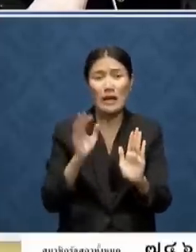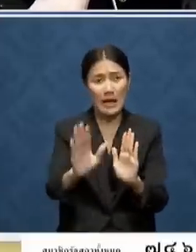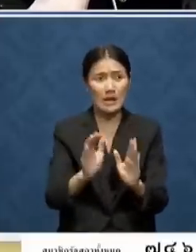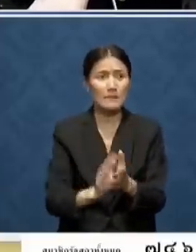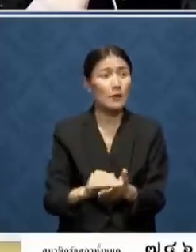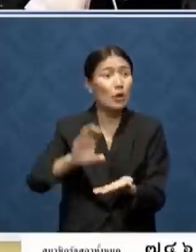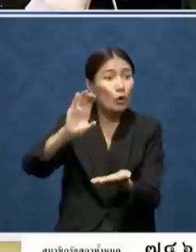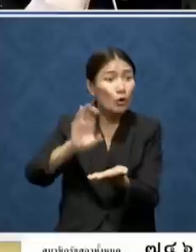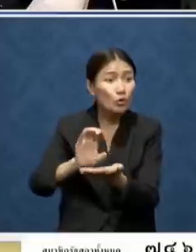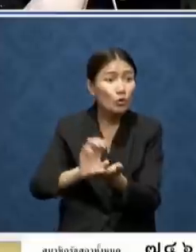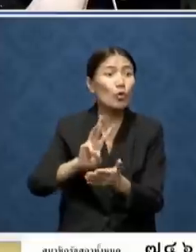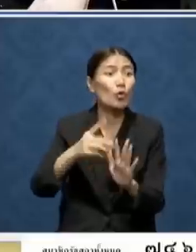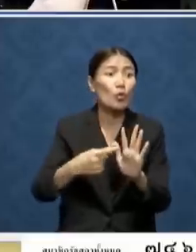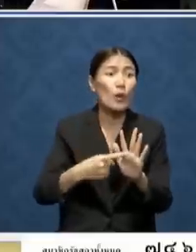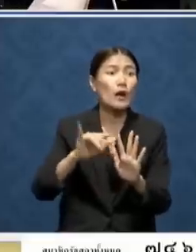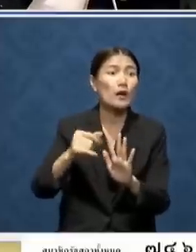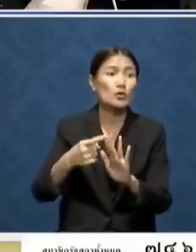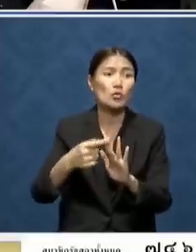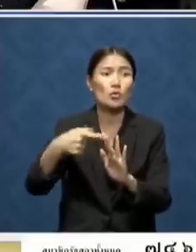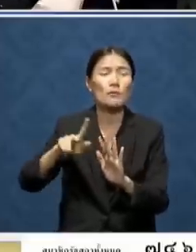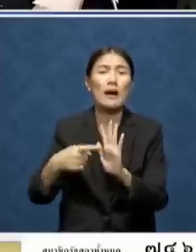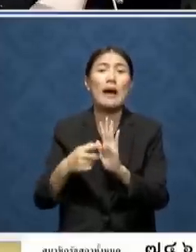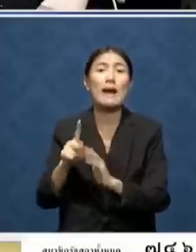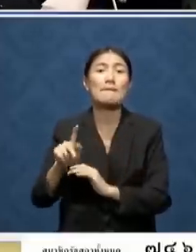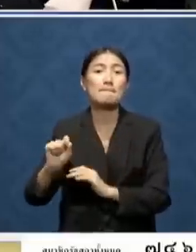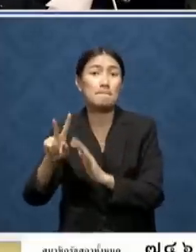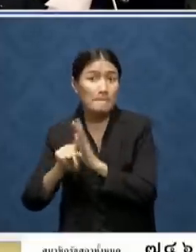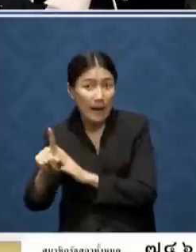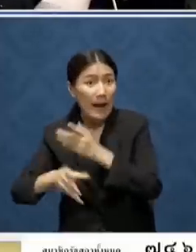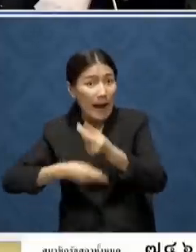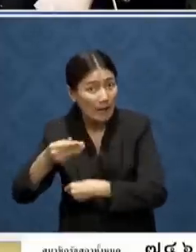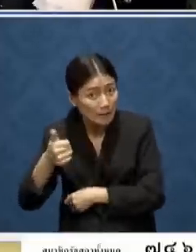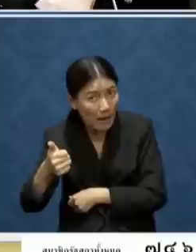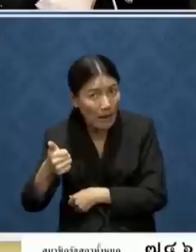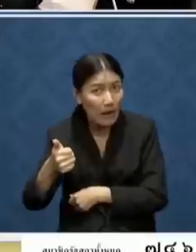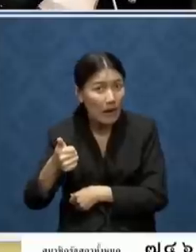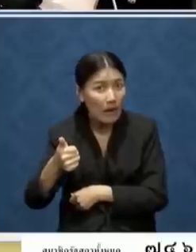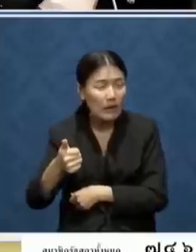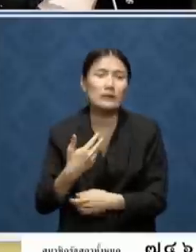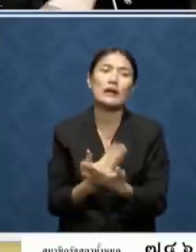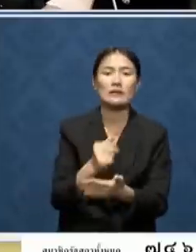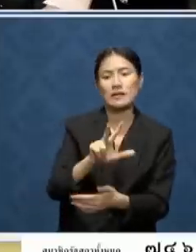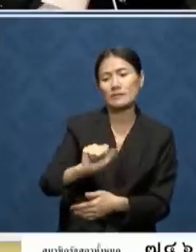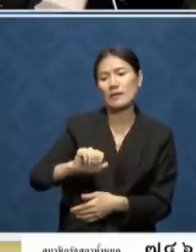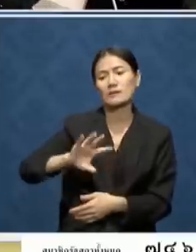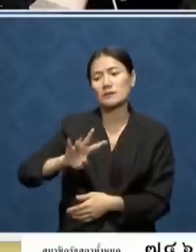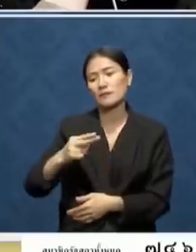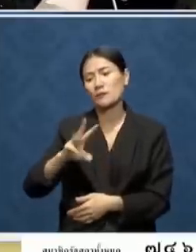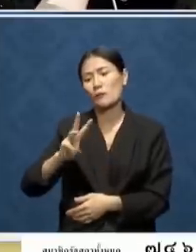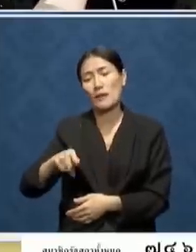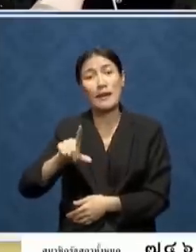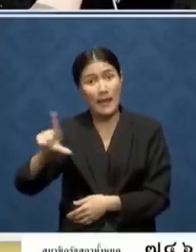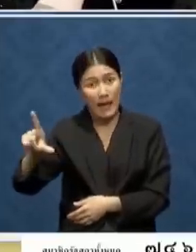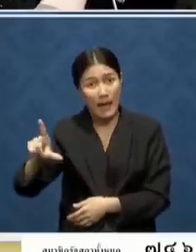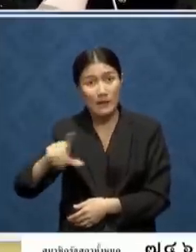วายุภักษ์ดีมั้ยขายสมบัติเพื่อเอาไปเป็น Digital walletดีมยนะคะ346พันล้านบาทนะคะถ้าจะ